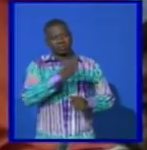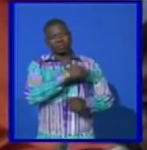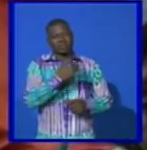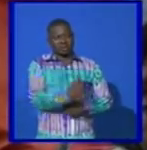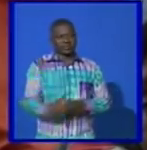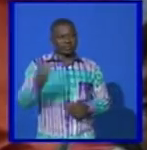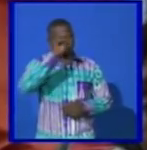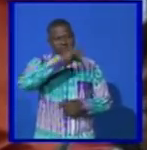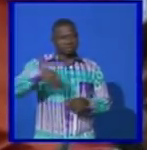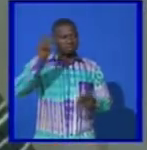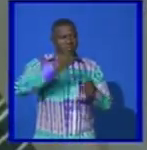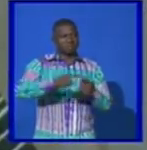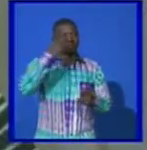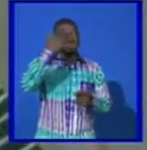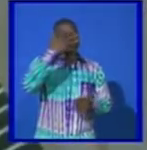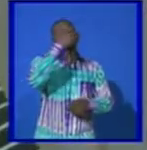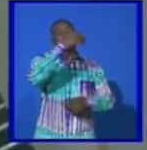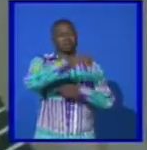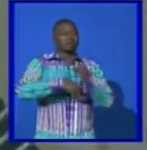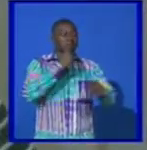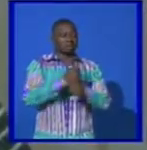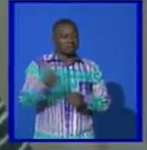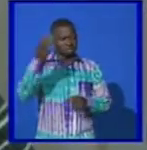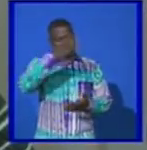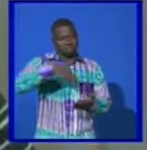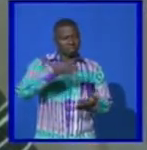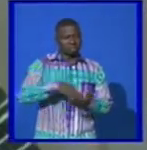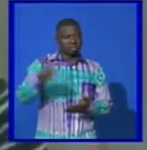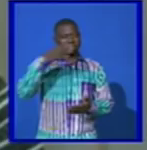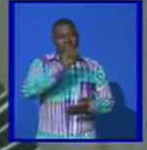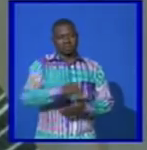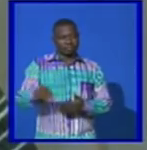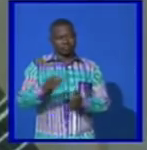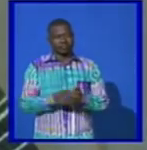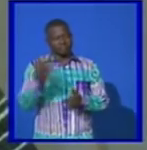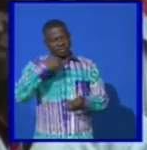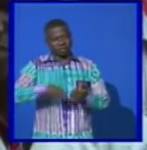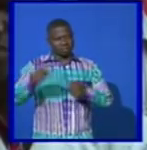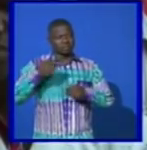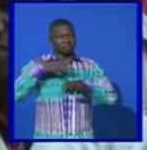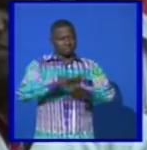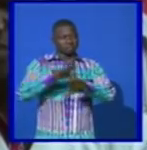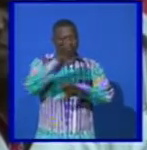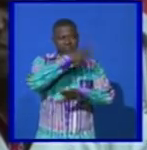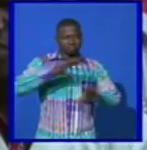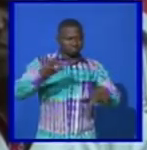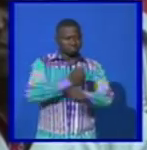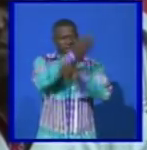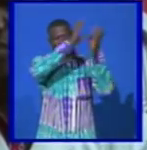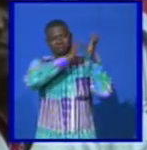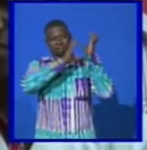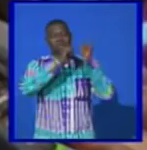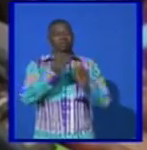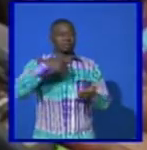médical ASEF de Ouagadougou. Une initiative qui s'inscrit dans la dynamique d'intégration de la prise en charge des cibles dans les